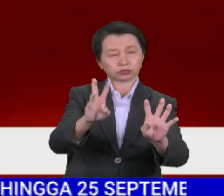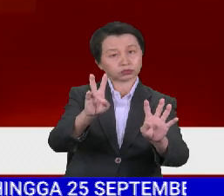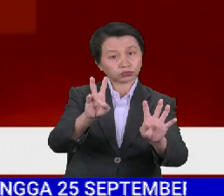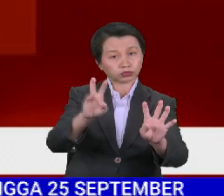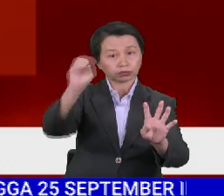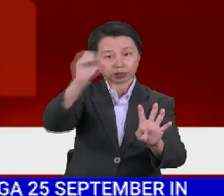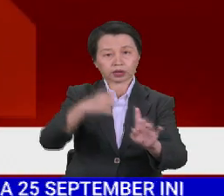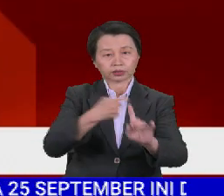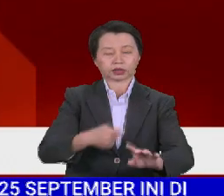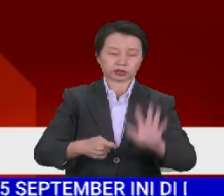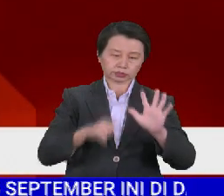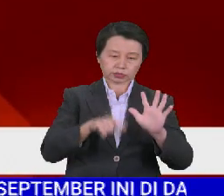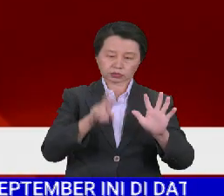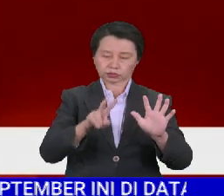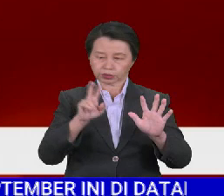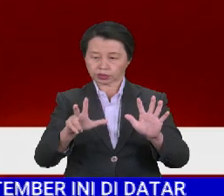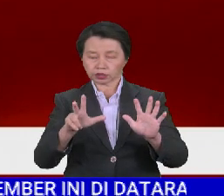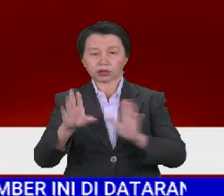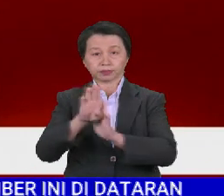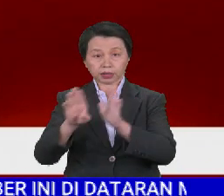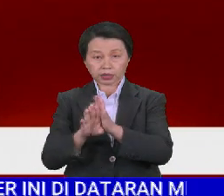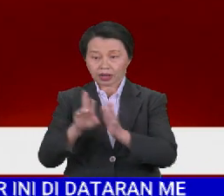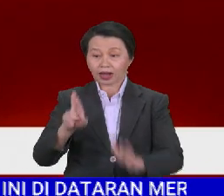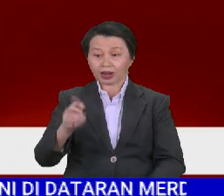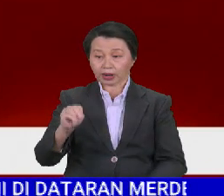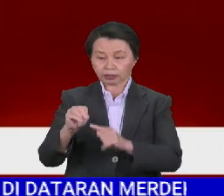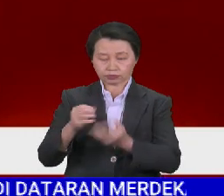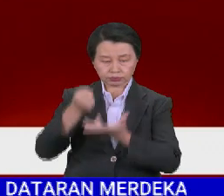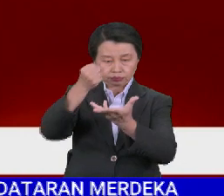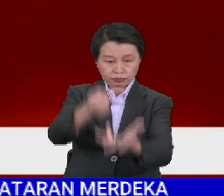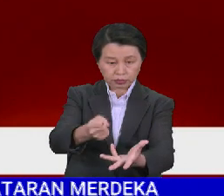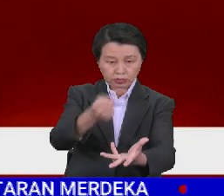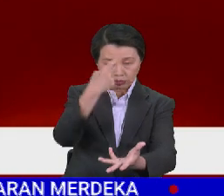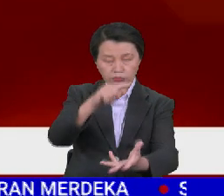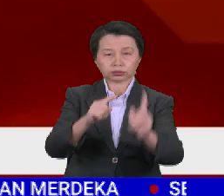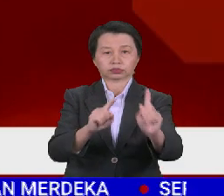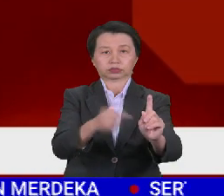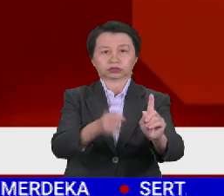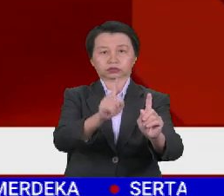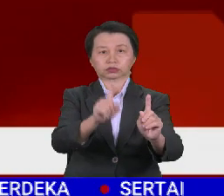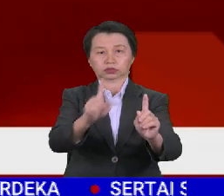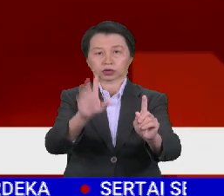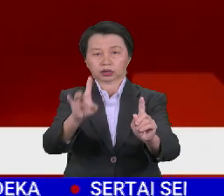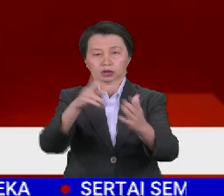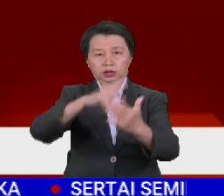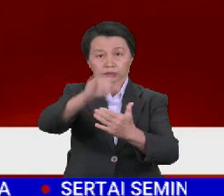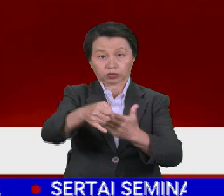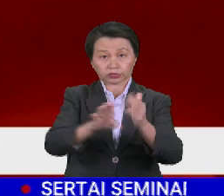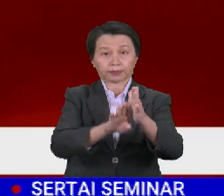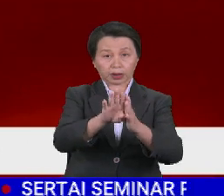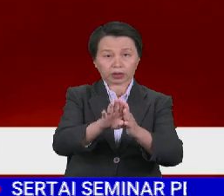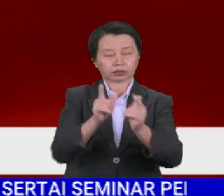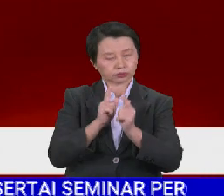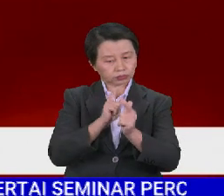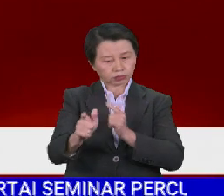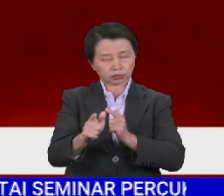daripada 5 perpuluhan 2 35 billion Ringgit yang diperuntukkan untuk 1.118 Project pembangunan yang